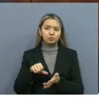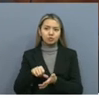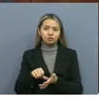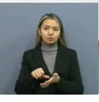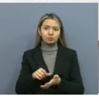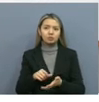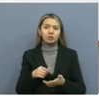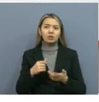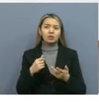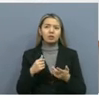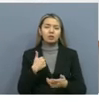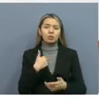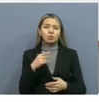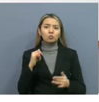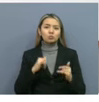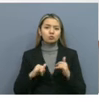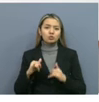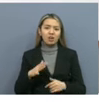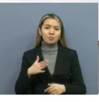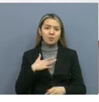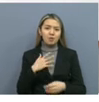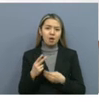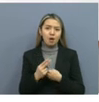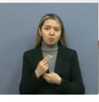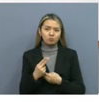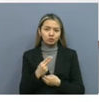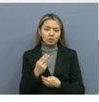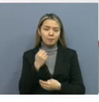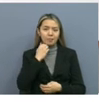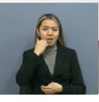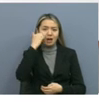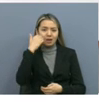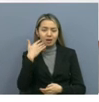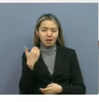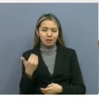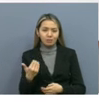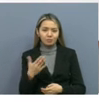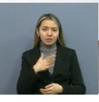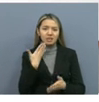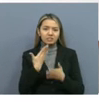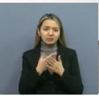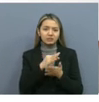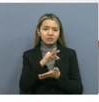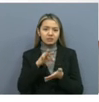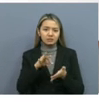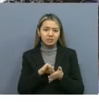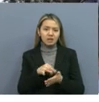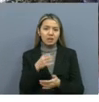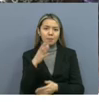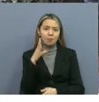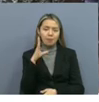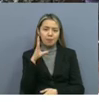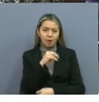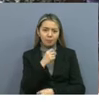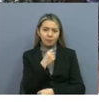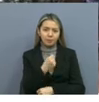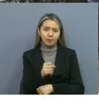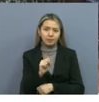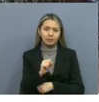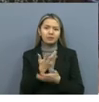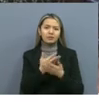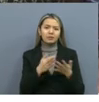жүрмін. Осы мұғалімдердің арқасында мен өзімнің мақсаттарыма жете аламын. Үйірмеге бірнеше